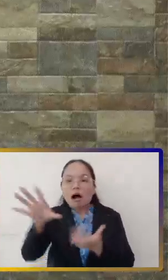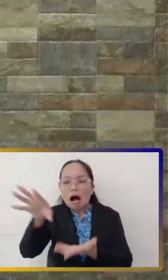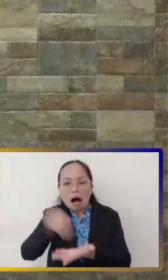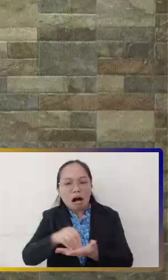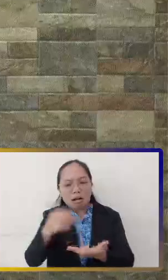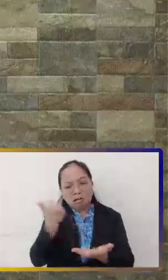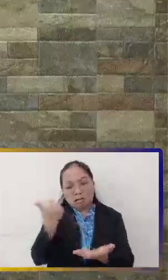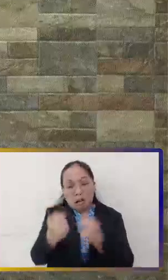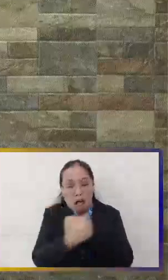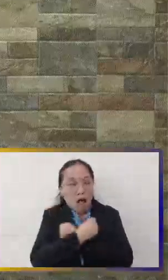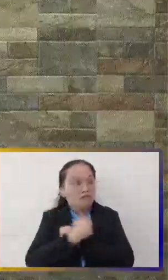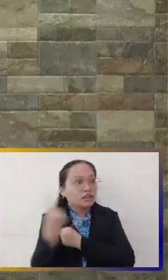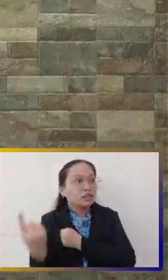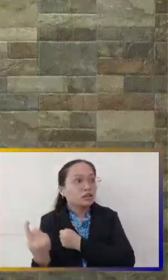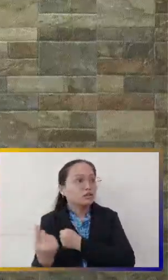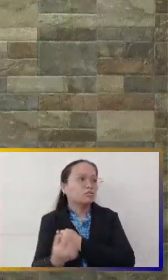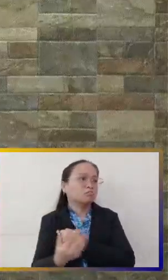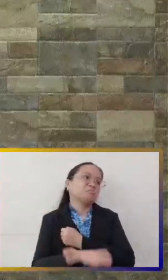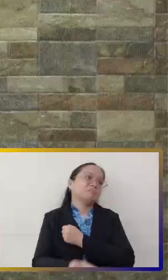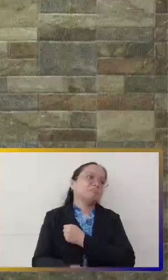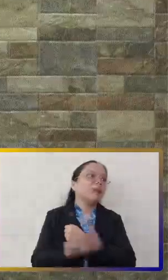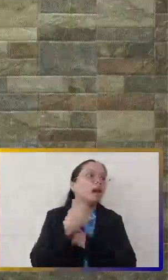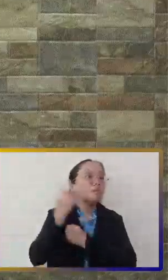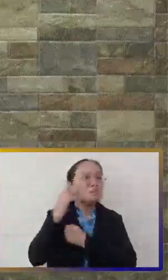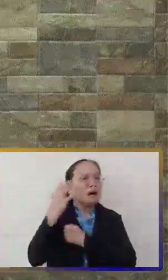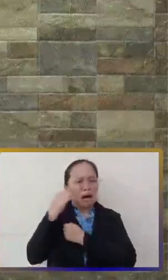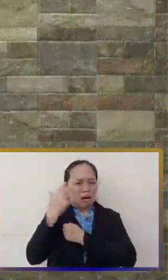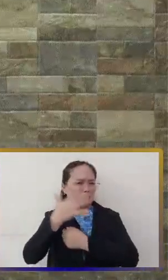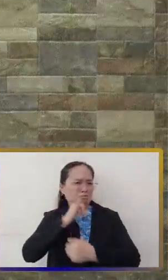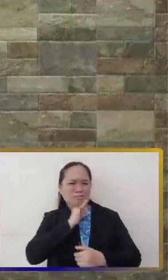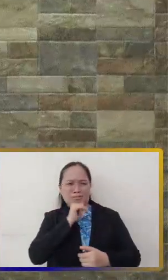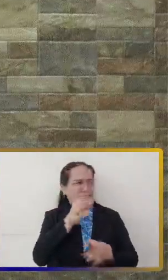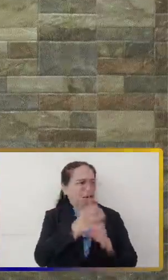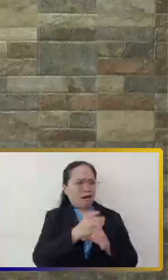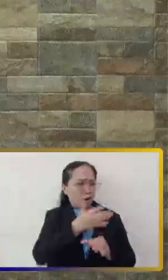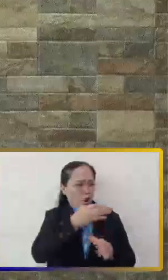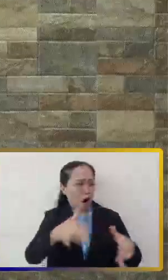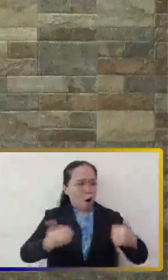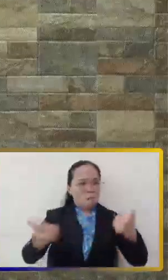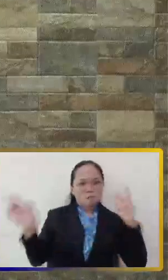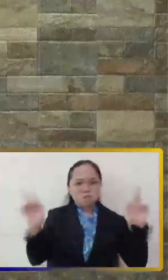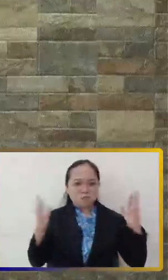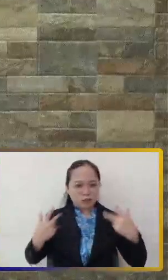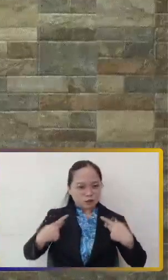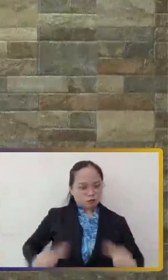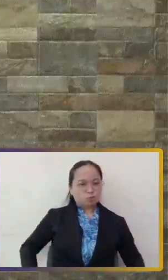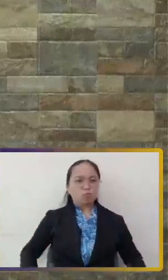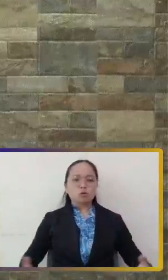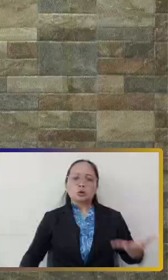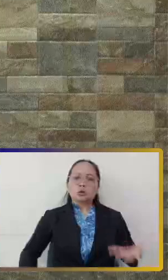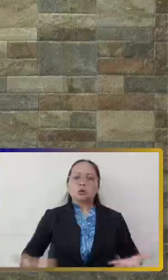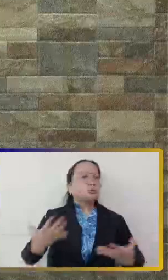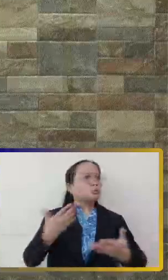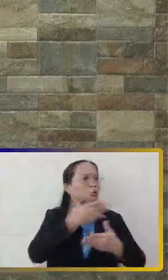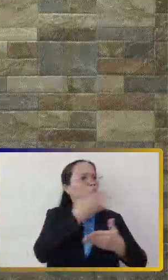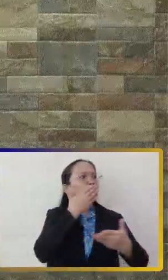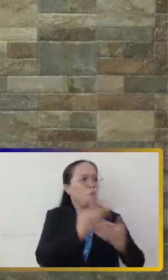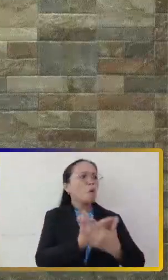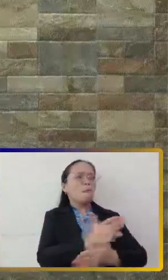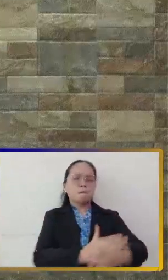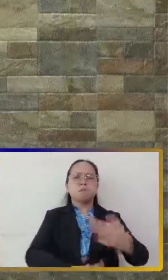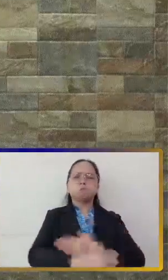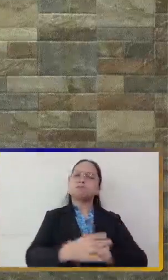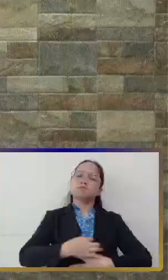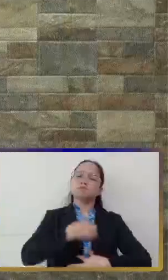Nandito tayo sa loob, mga kapatid. I don't care kung gaano ka kahanda physically. Maaaring maayos ang iyong bihis.